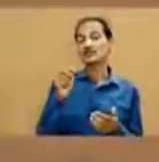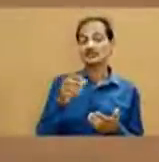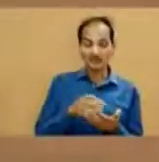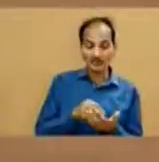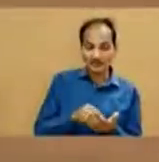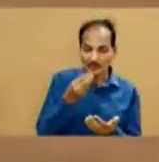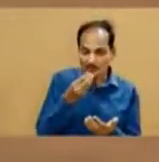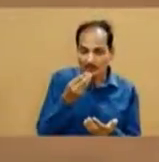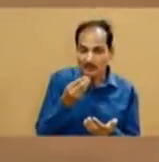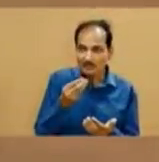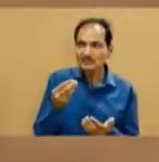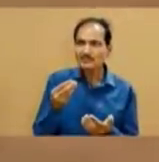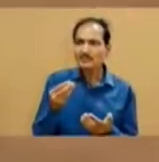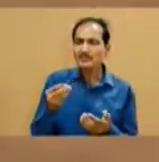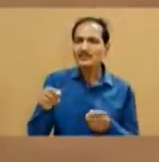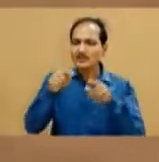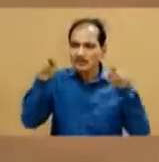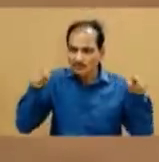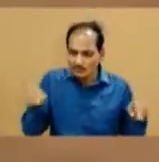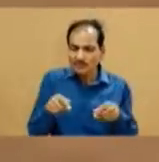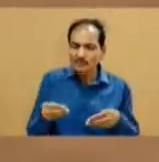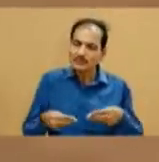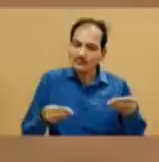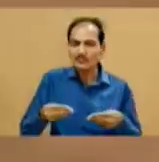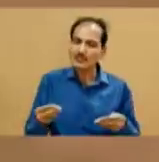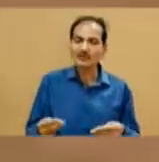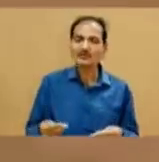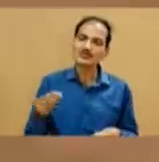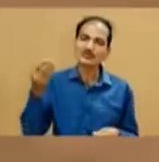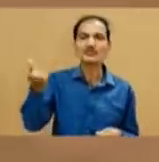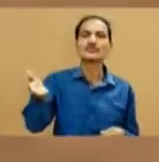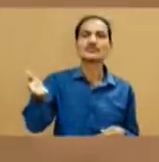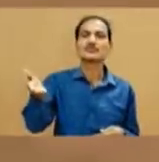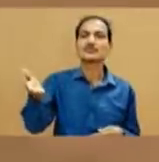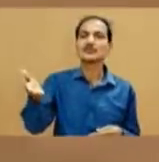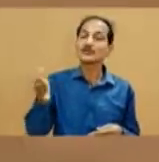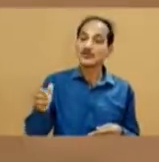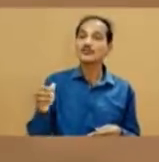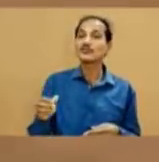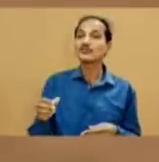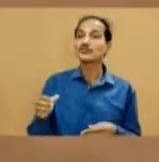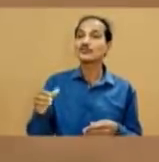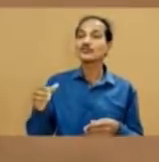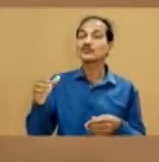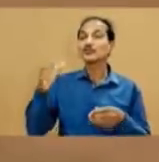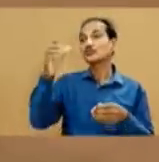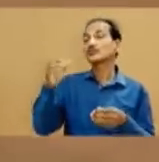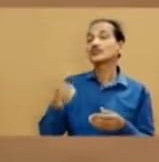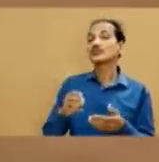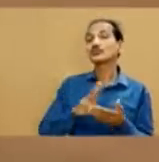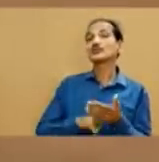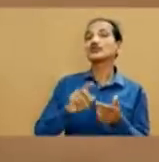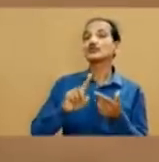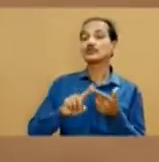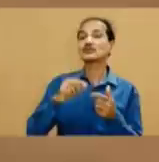ଫେୟାର ପ୍ରାଇସ୍ ସପ୍କୁ ପହଞ୍ଚାଉଛୁ, ଅନ୍ୟ ସାଇଡ଼ରେ ଆମେ ଚାଉଳଟା ମିଲ୍ ପାଖକୁ ରିସିଭ୍ ବି କରୁଛୁ। ସୋ ଲେବରର୍ ମାନେ ଡବଲ ସିଫ୍ଟରେ